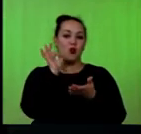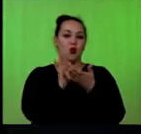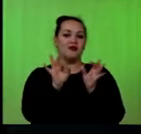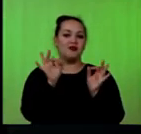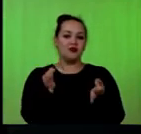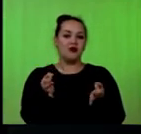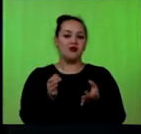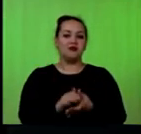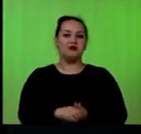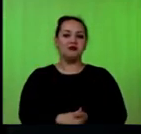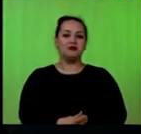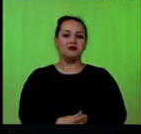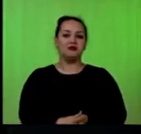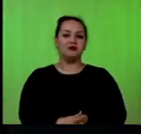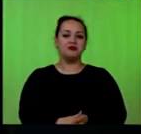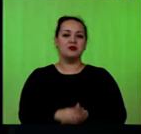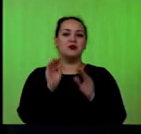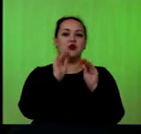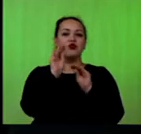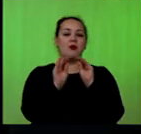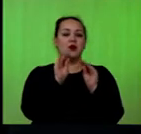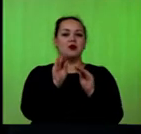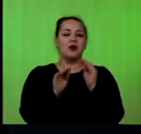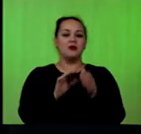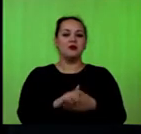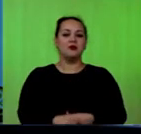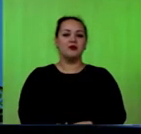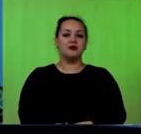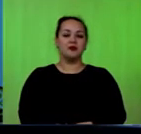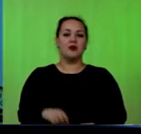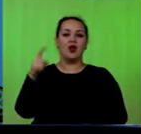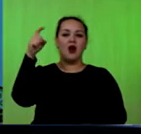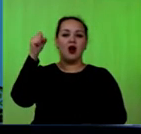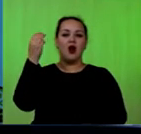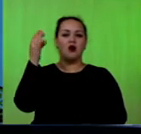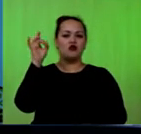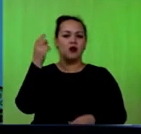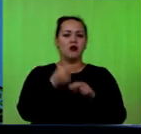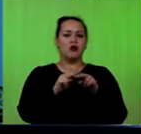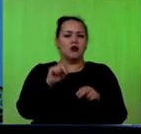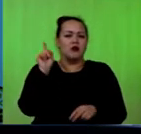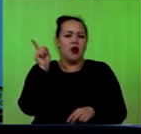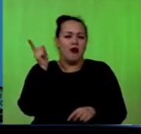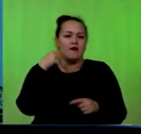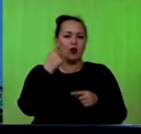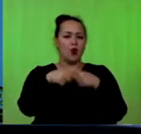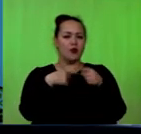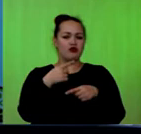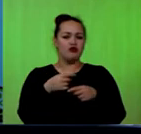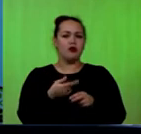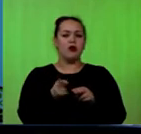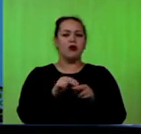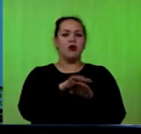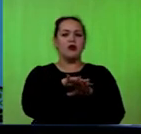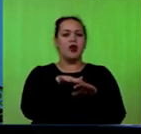ответ заполняем х шар это древний обычай хаша это